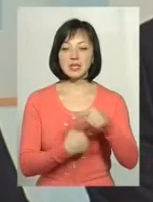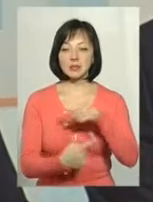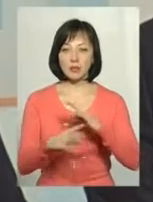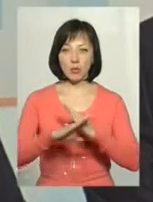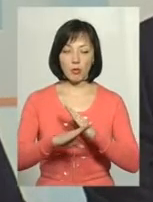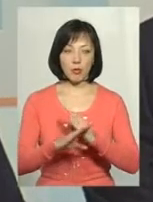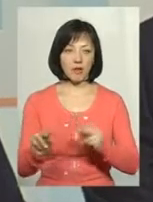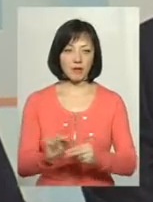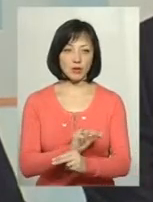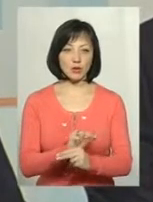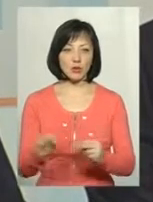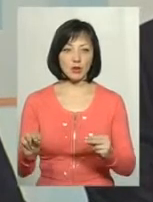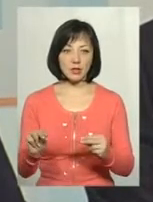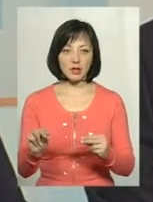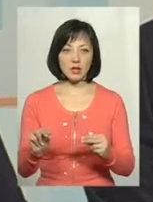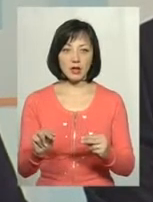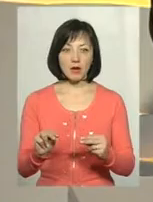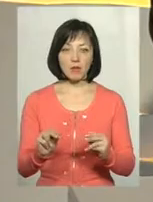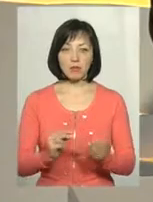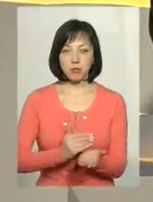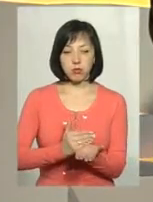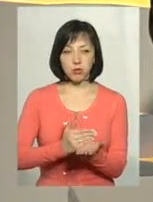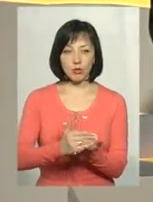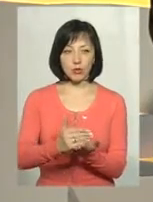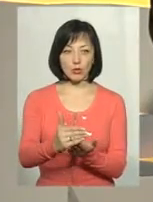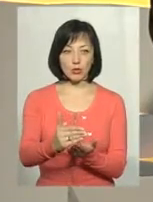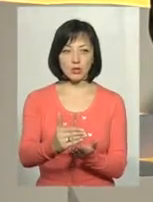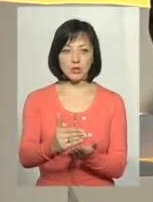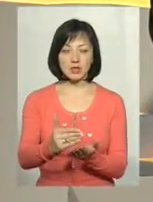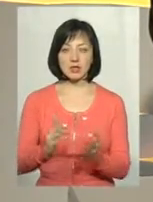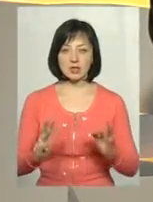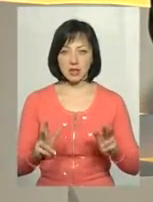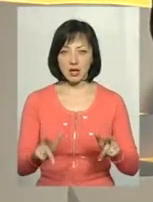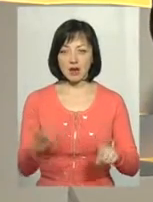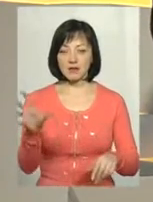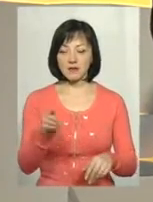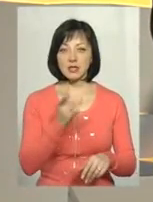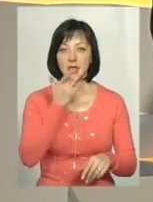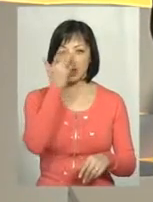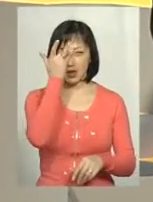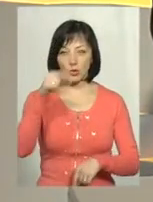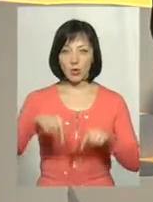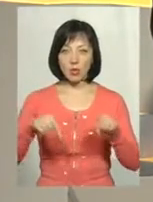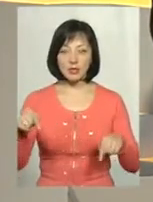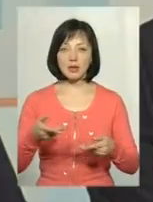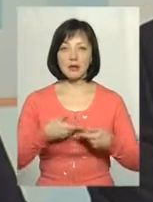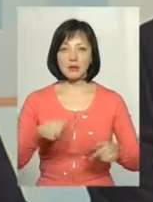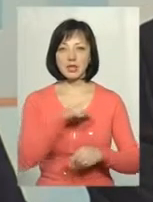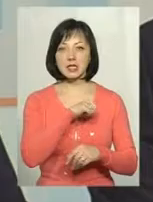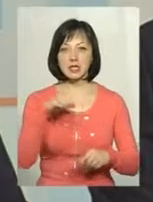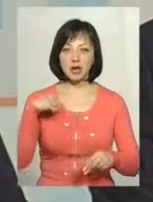відремонтувати ДТ-75 бульдозера, тобто все літо, всю осінь ми самі